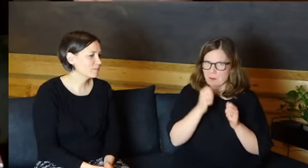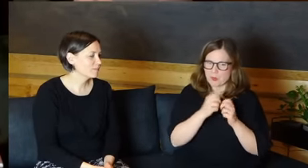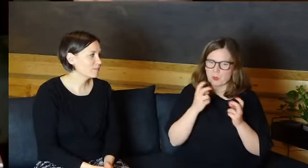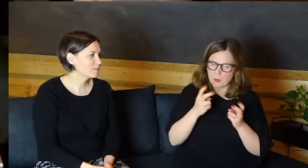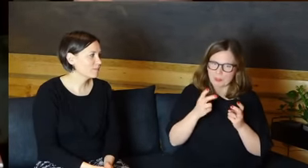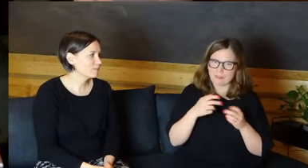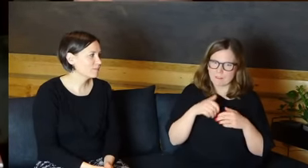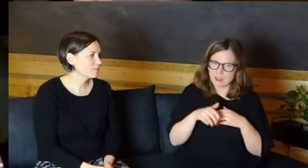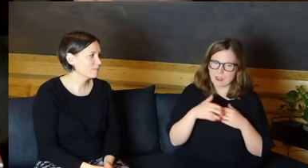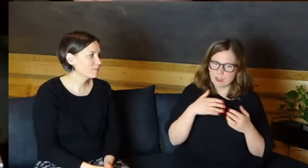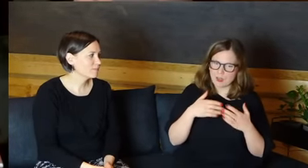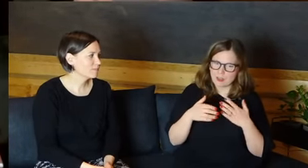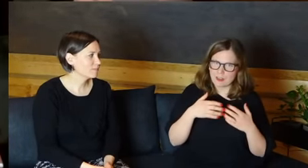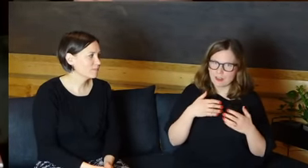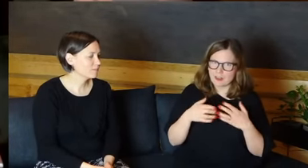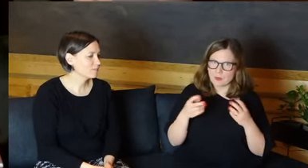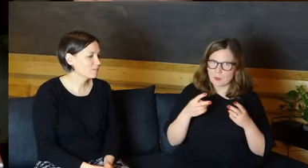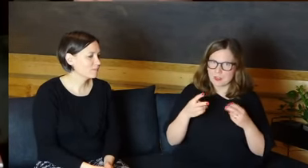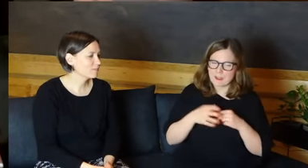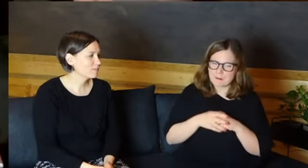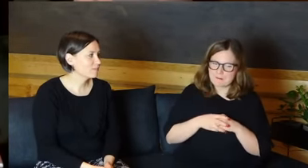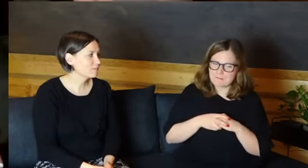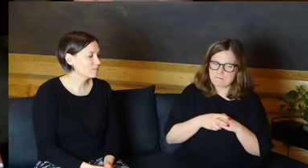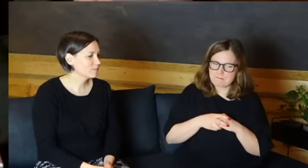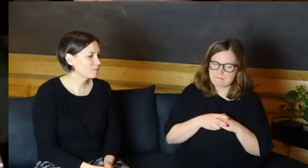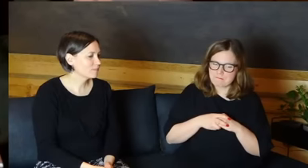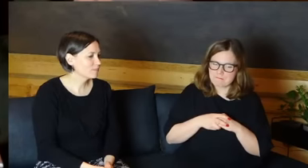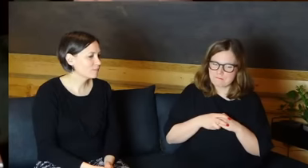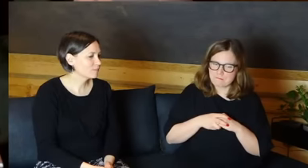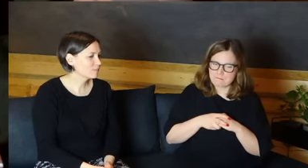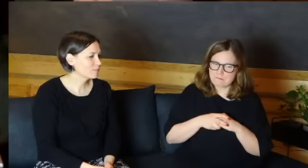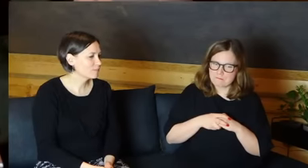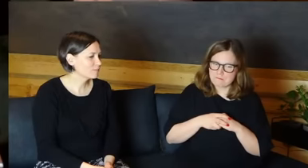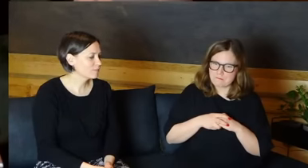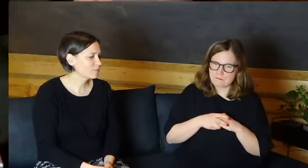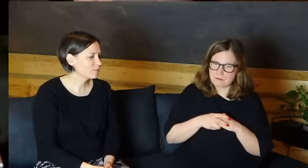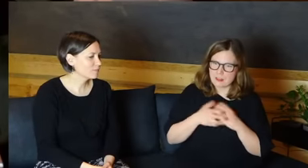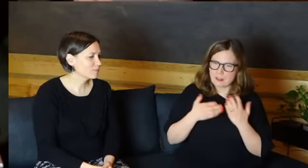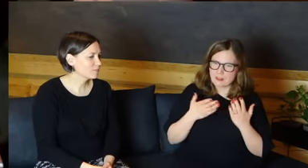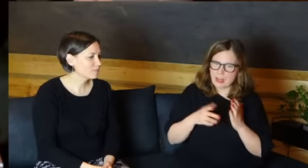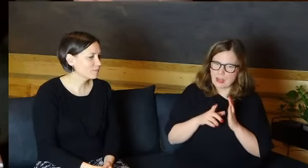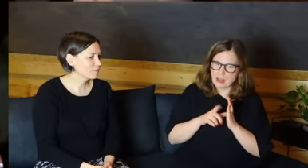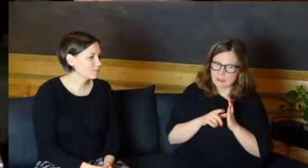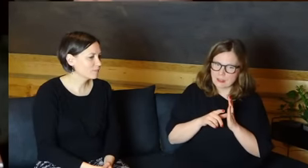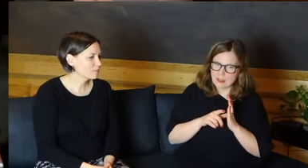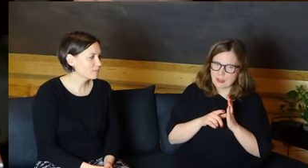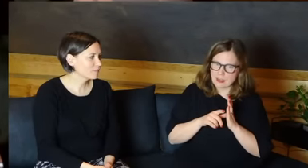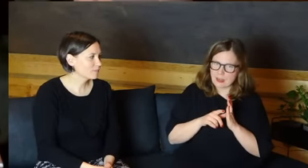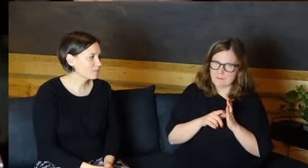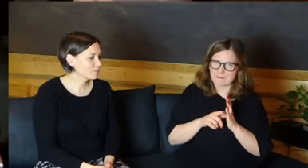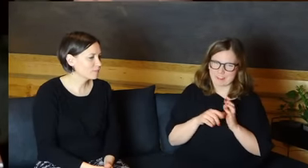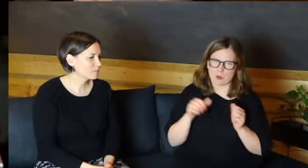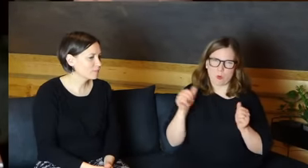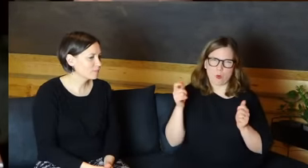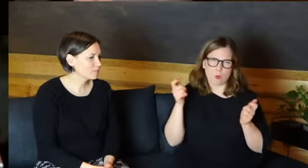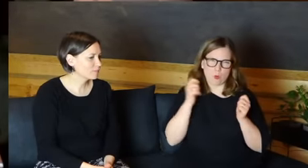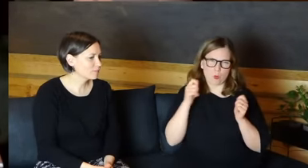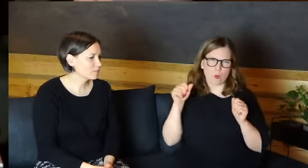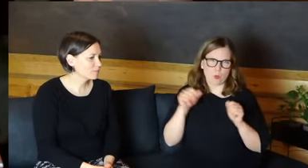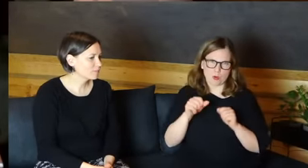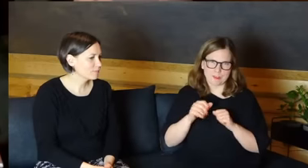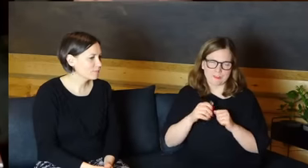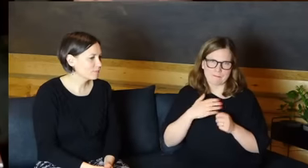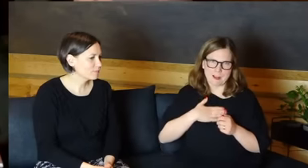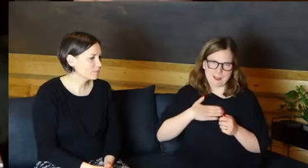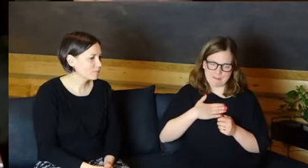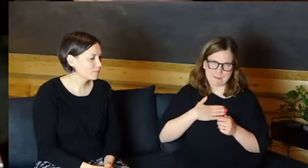Että toivotaan, että sieltä nappaa hommia. Ja ei siinä nyt oikein tällä hetkellä sillä lailla, että täyttä työllisyyttä ei varmasti